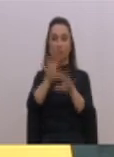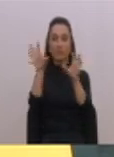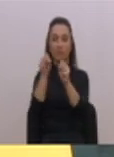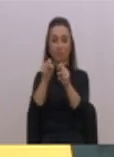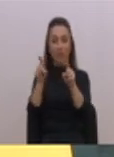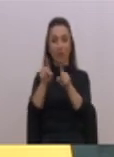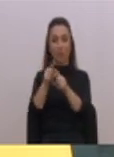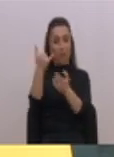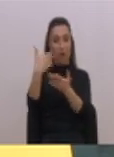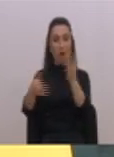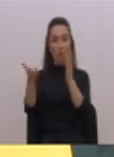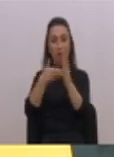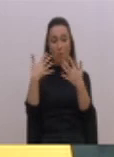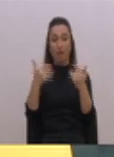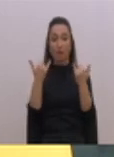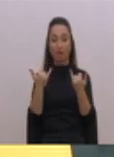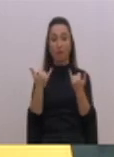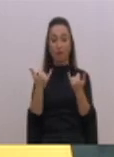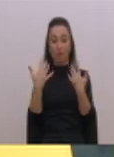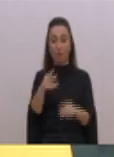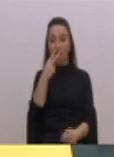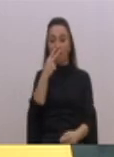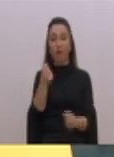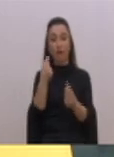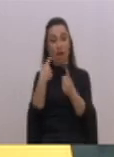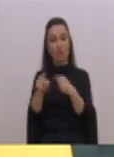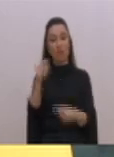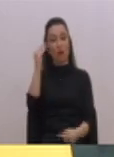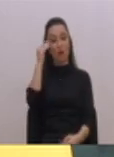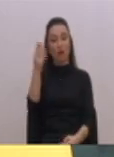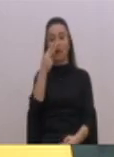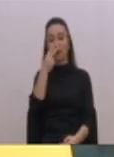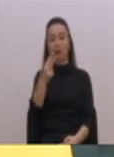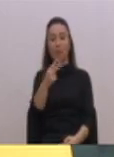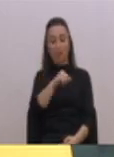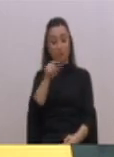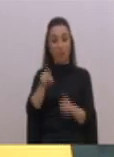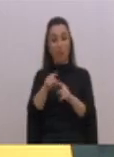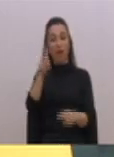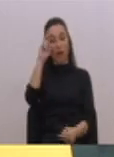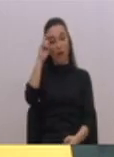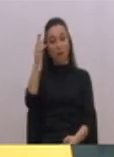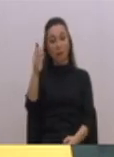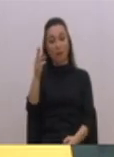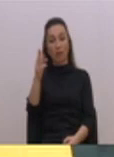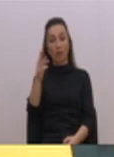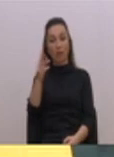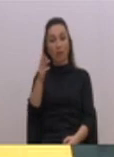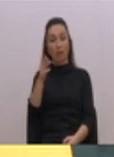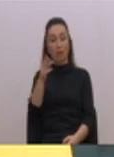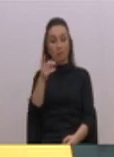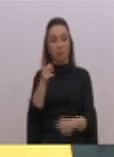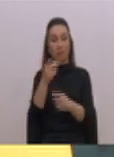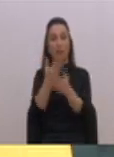ჩაბღაუჭებული, გაუქმებულია და დღეს ნახეთ განსხვავებული აზრი, ნახეთ თუნდაც ხელისუფლების მიმართ კრიტიკა. Რა